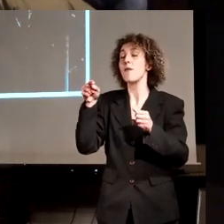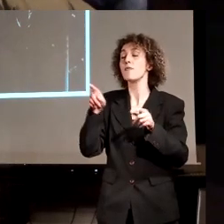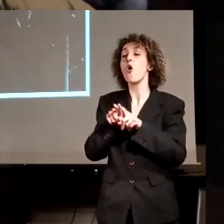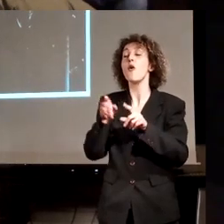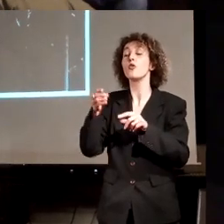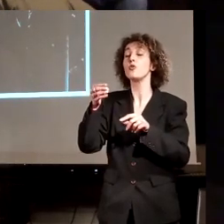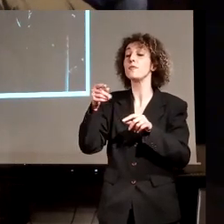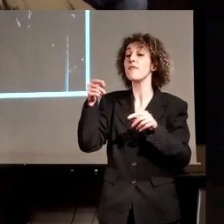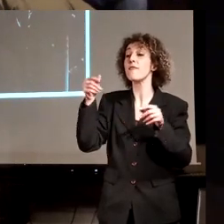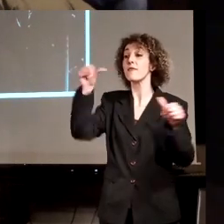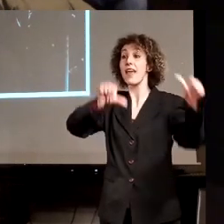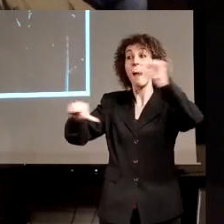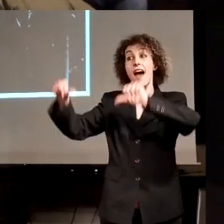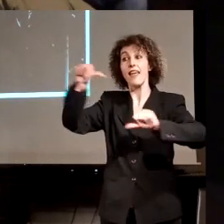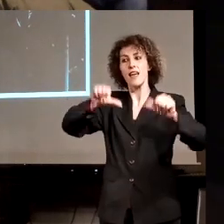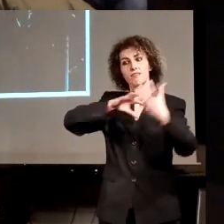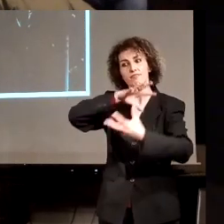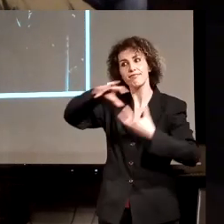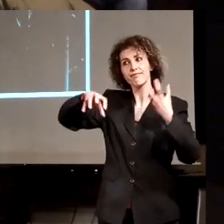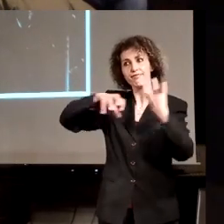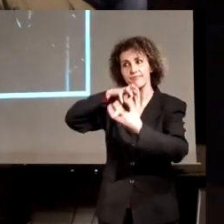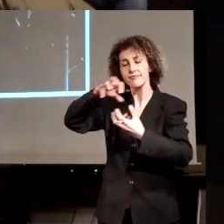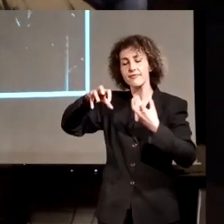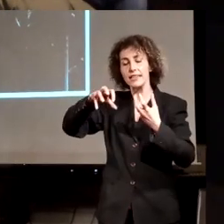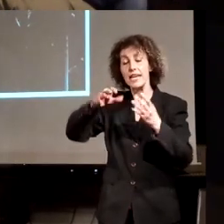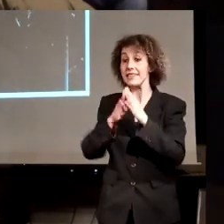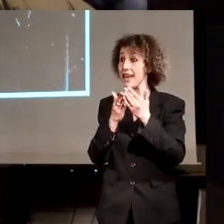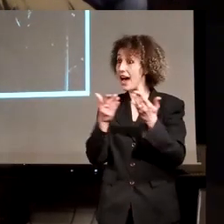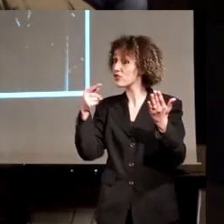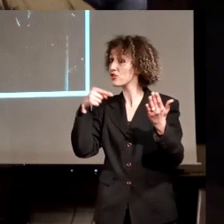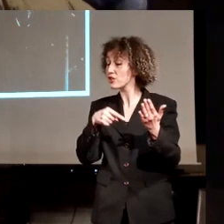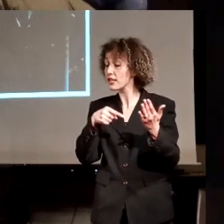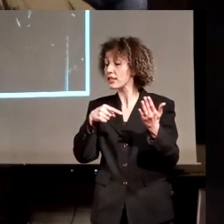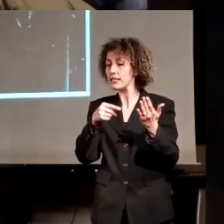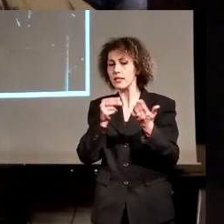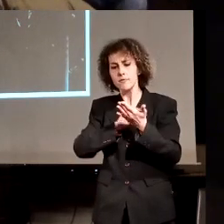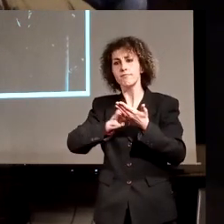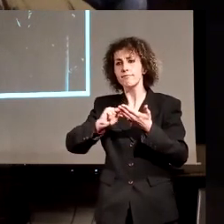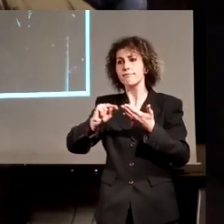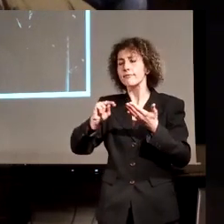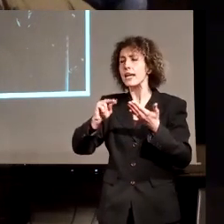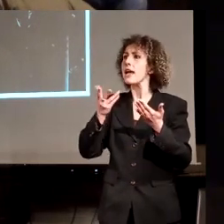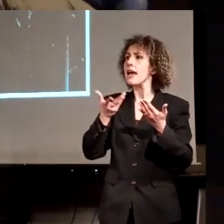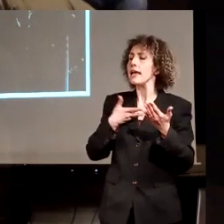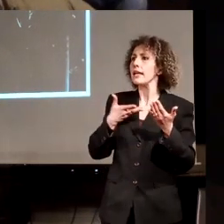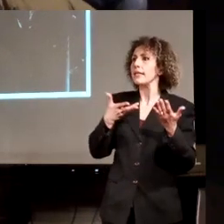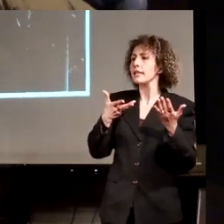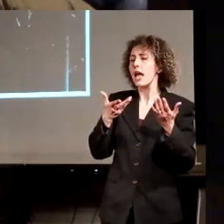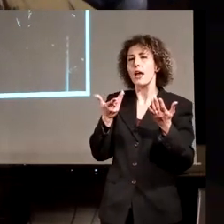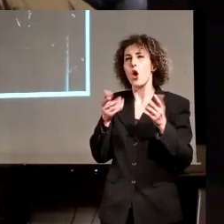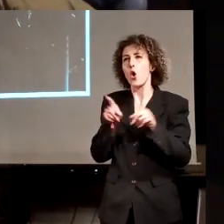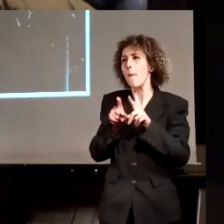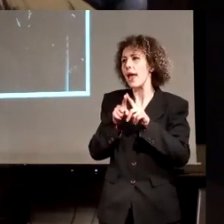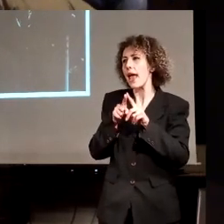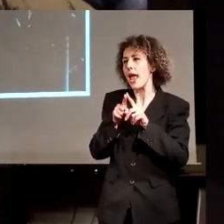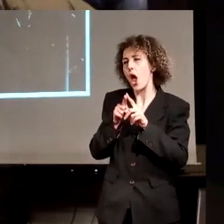avviene la reazione chimica e racconta in questi saggi appunto che a scrivere sono per lui brownies sono degli uomini che